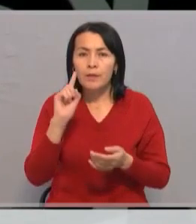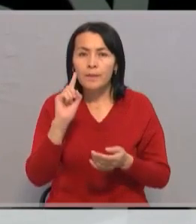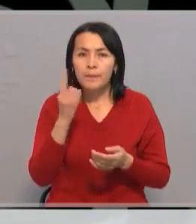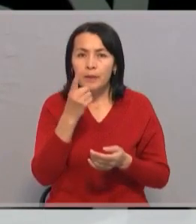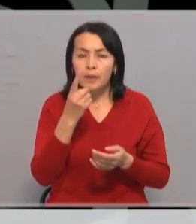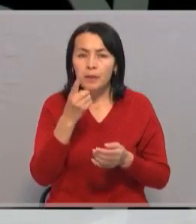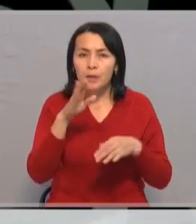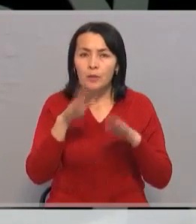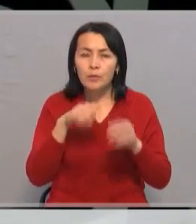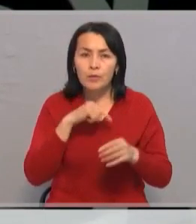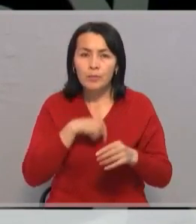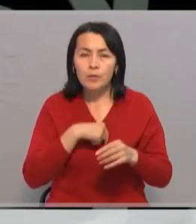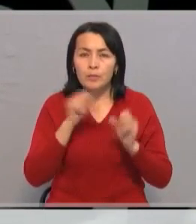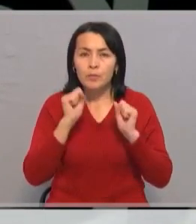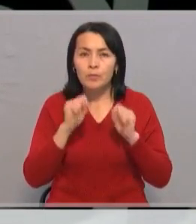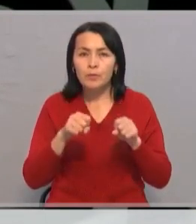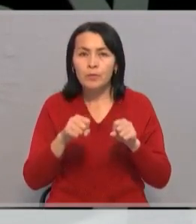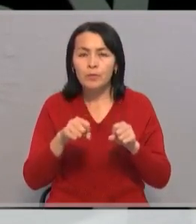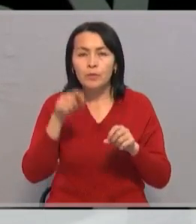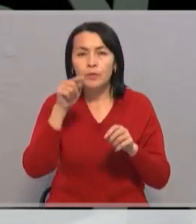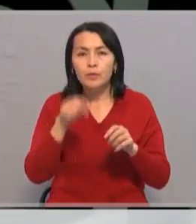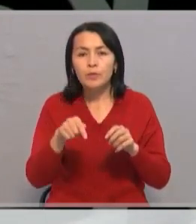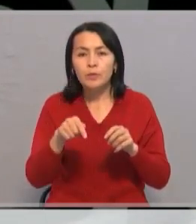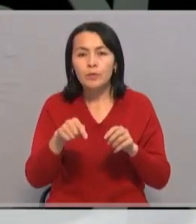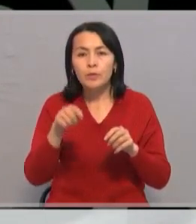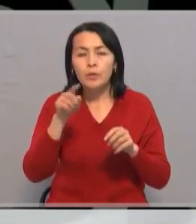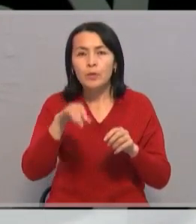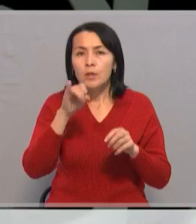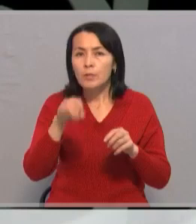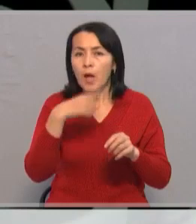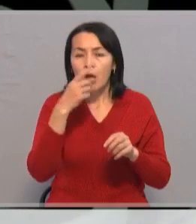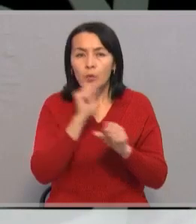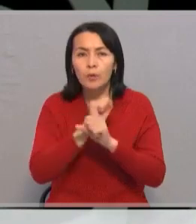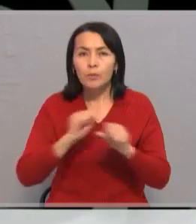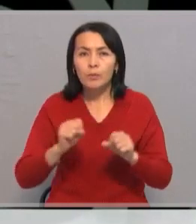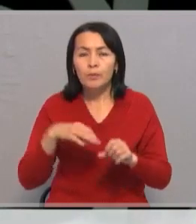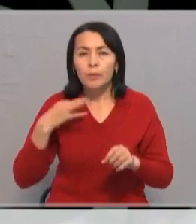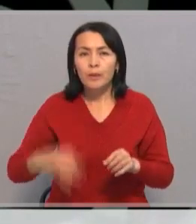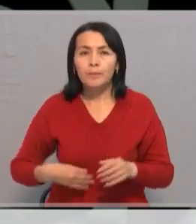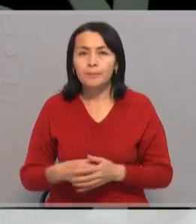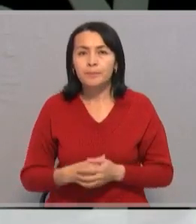bir jaksı münezi bol. Soğan bola, ey ol bızılğan dep aytuğa bolmaydı bala.